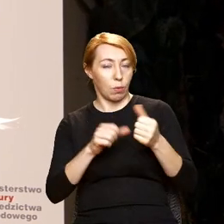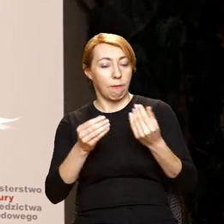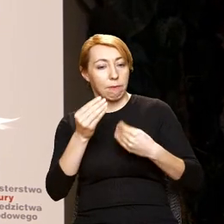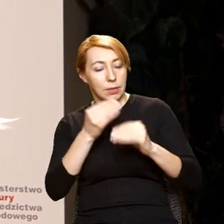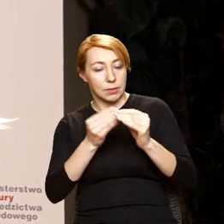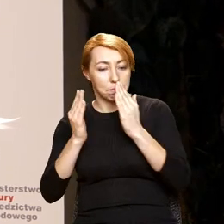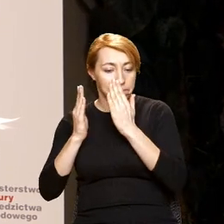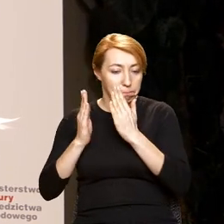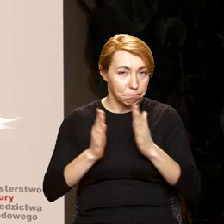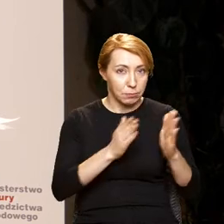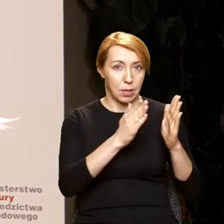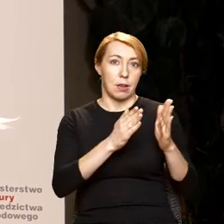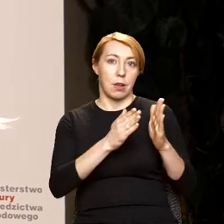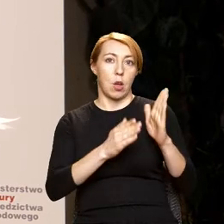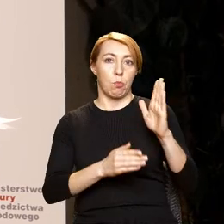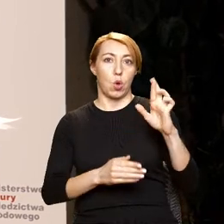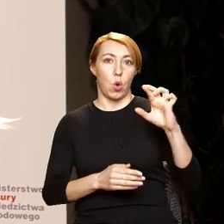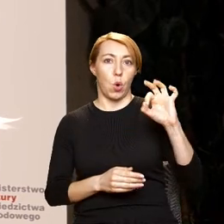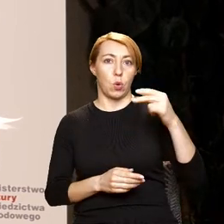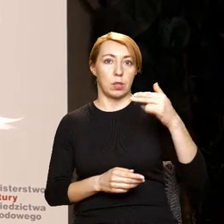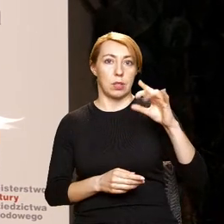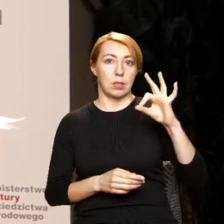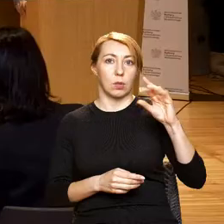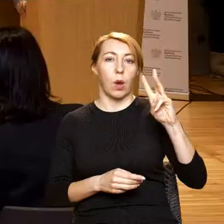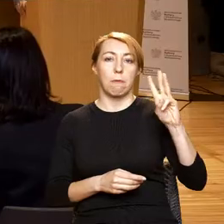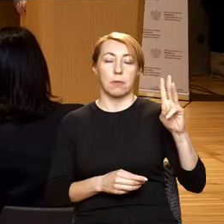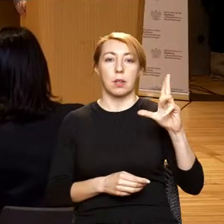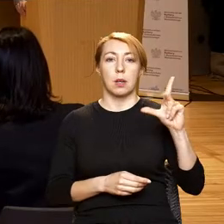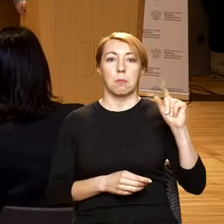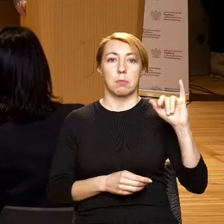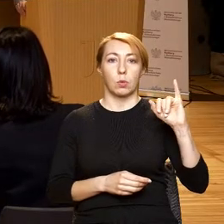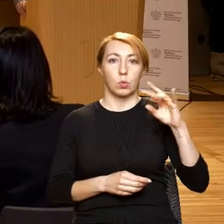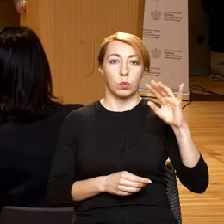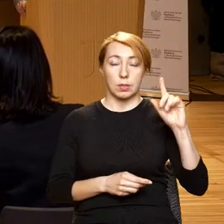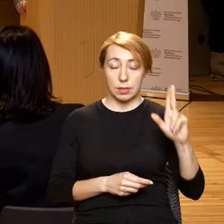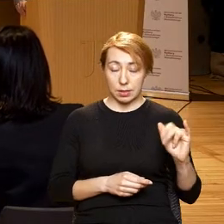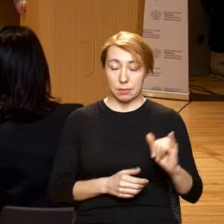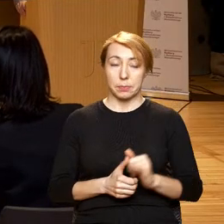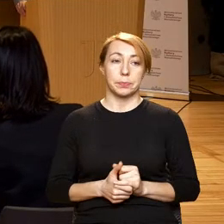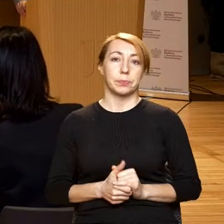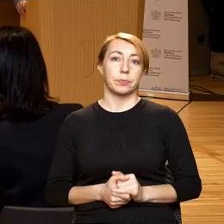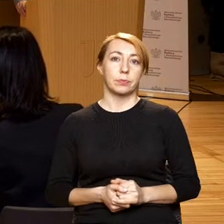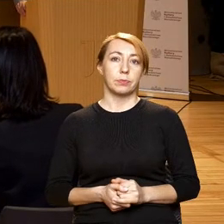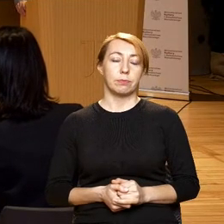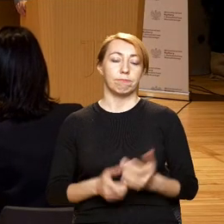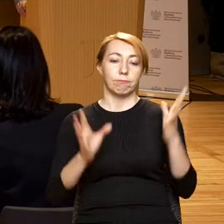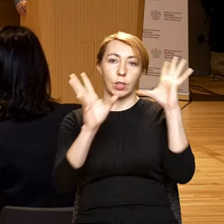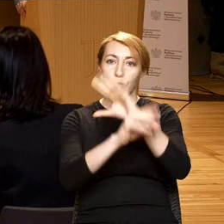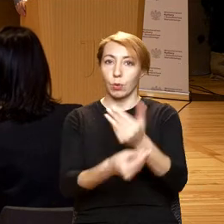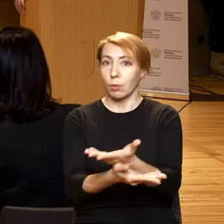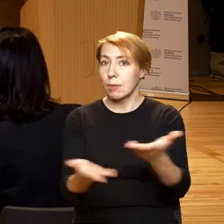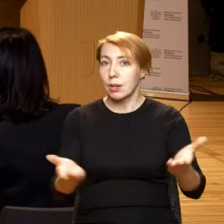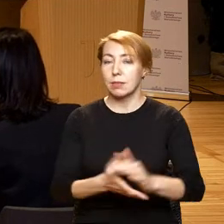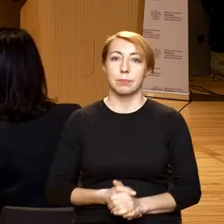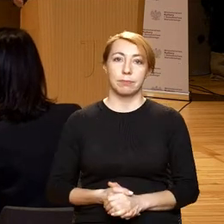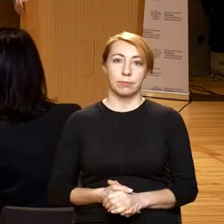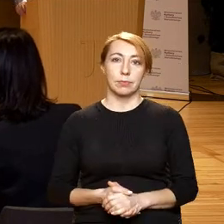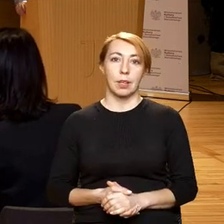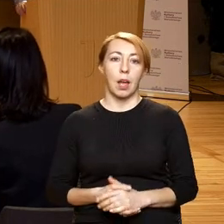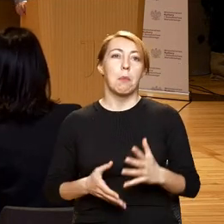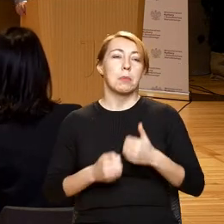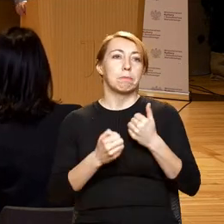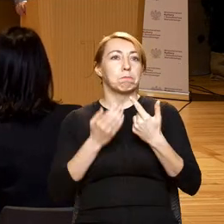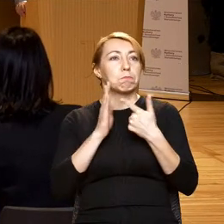aktywności poświęcimy Bronisławowi Piłsudskiemu. Szanowni Państwo, żeby podać